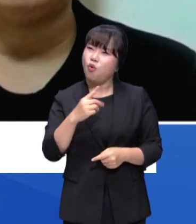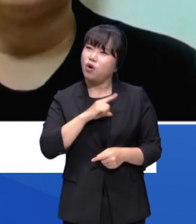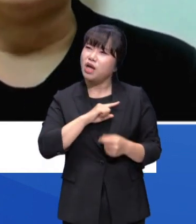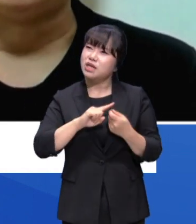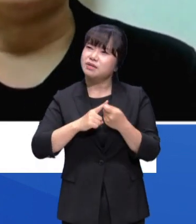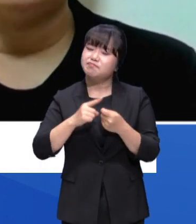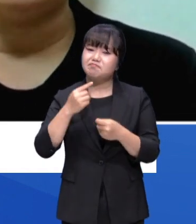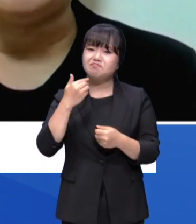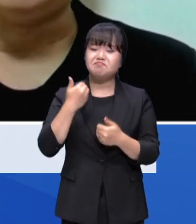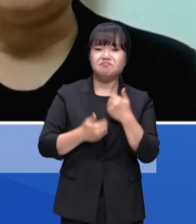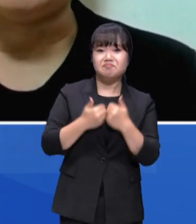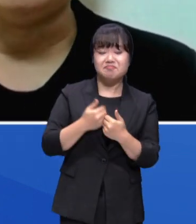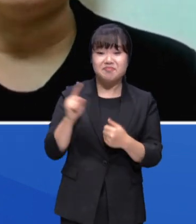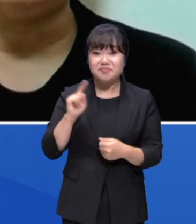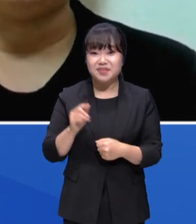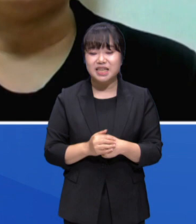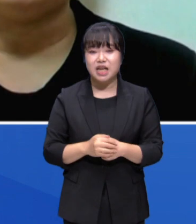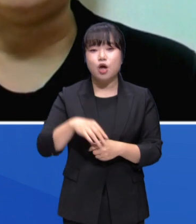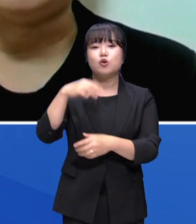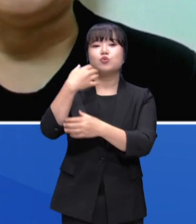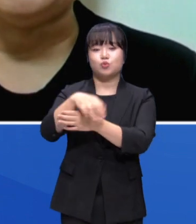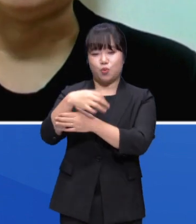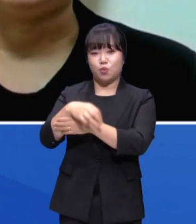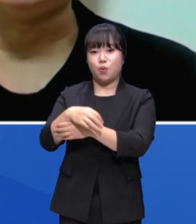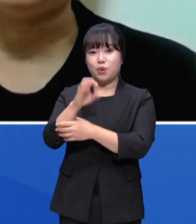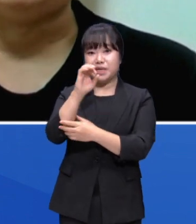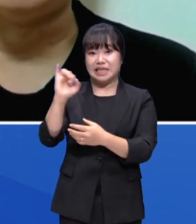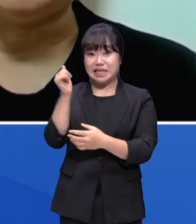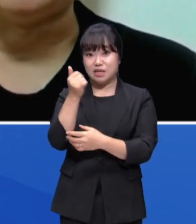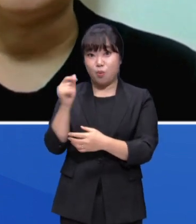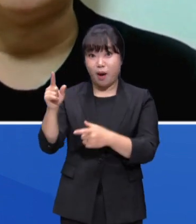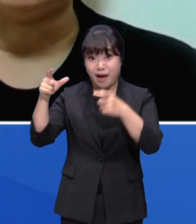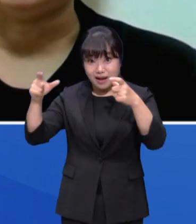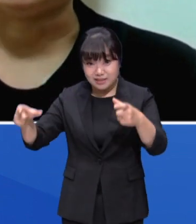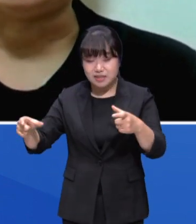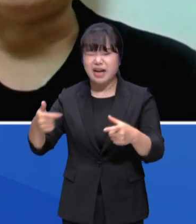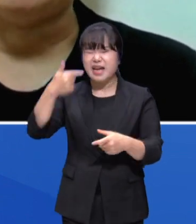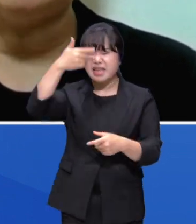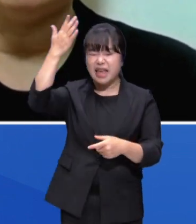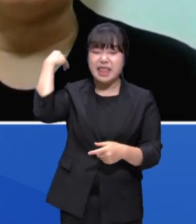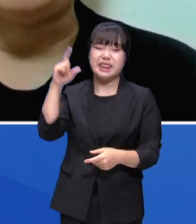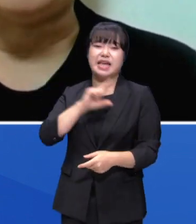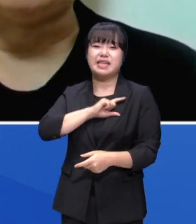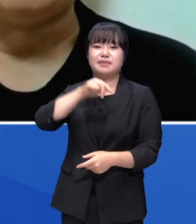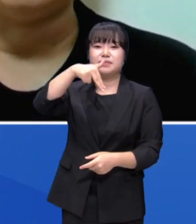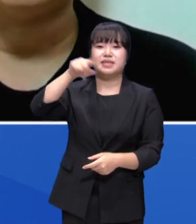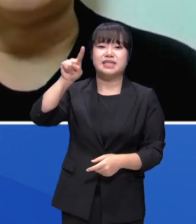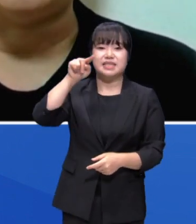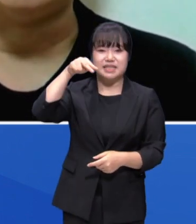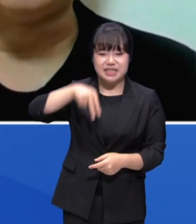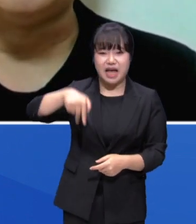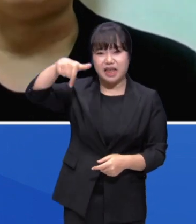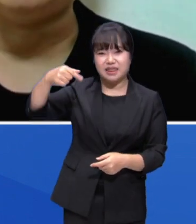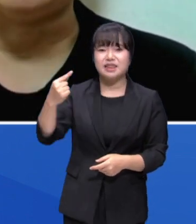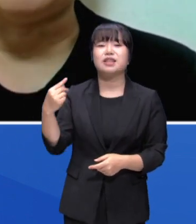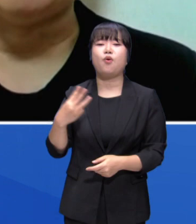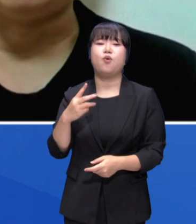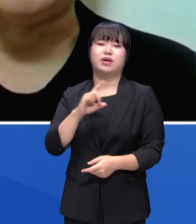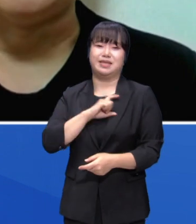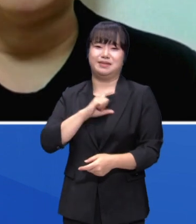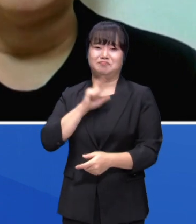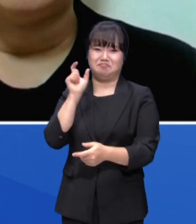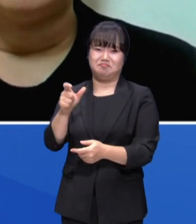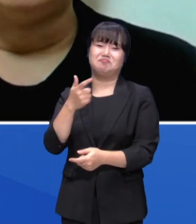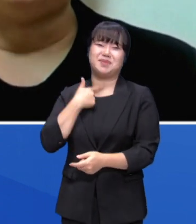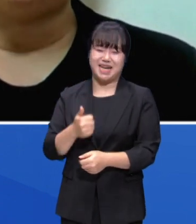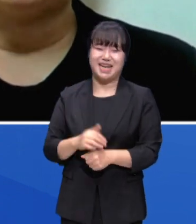한데요. 예, 종로구의 이화동, 공숭동 일대의 옛 지명이 예, 잣골, 백동 예, 이렇게 불렸다고